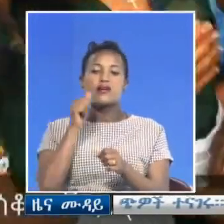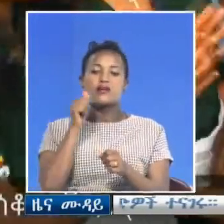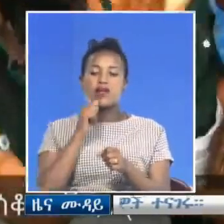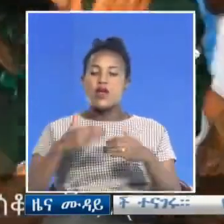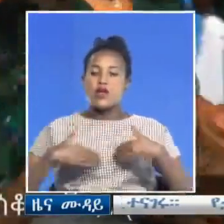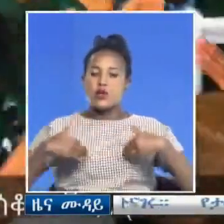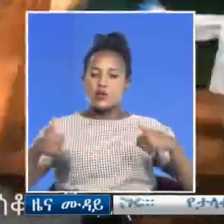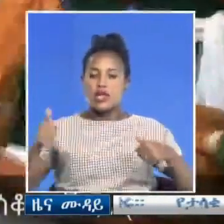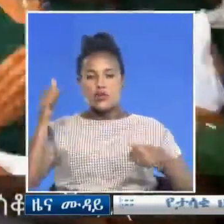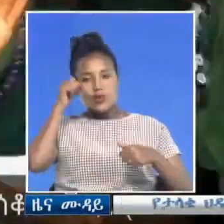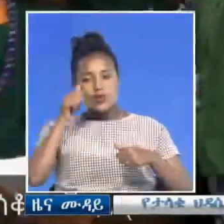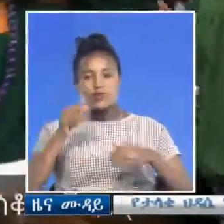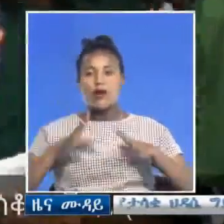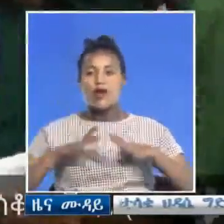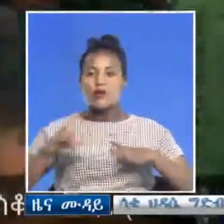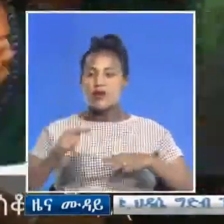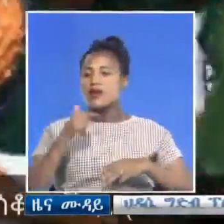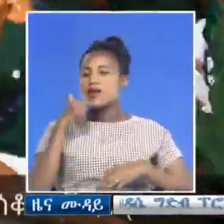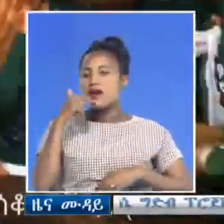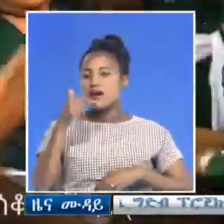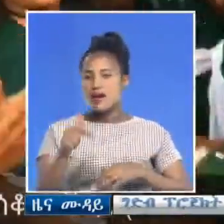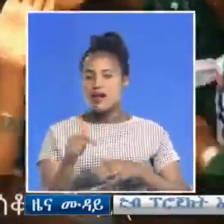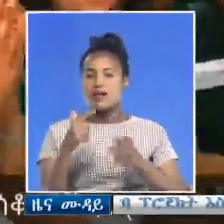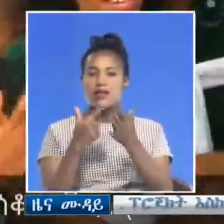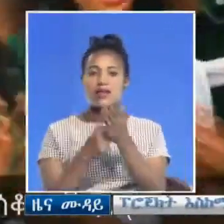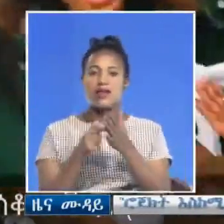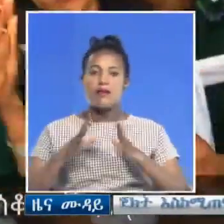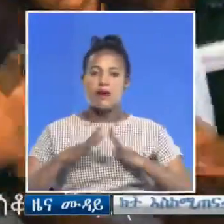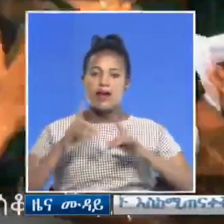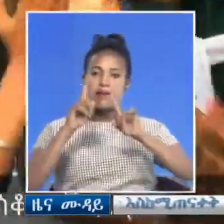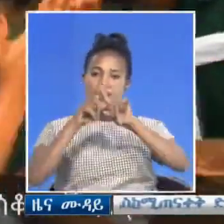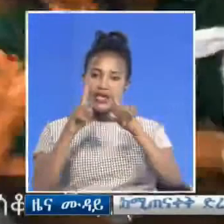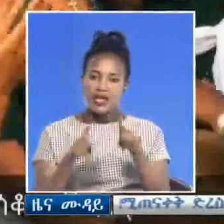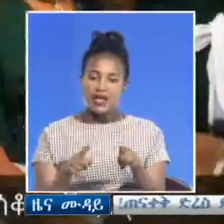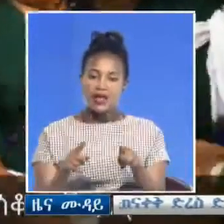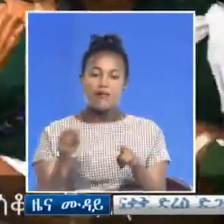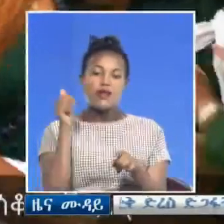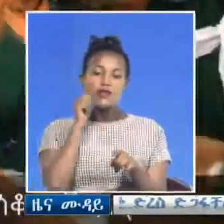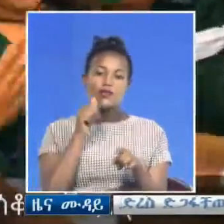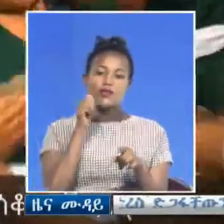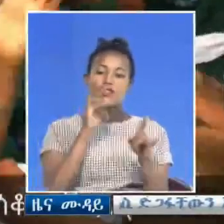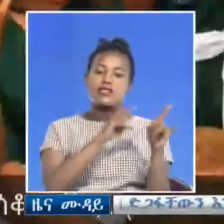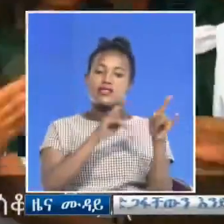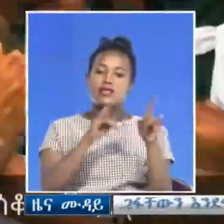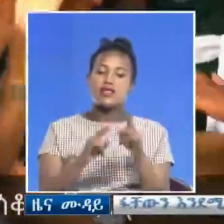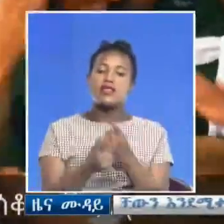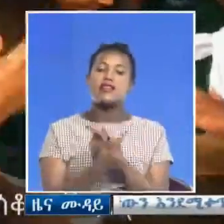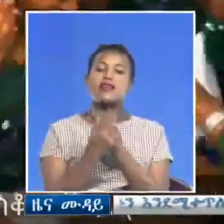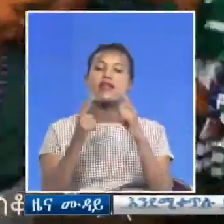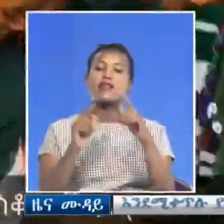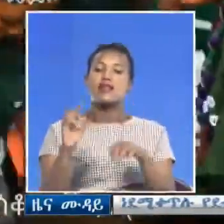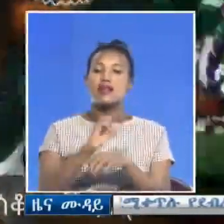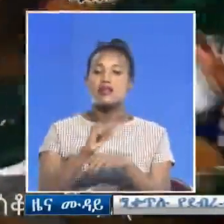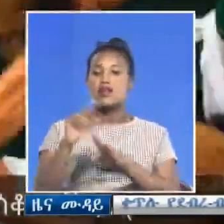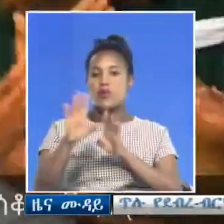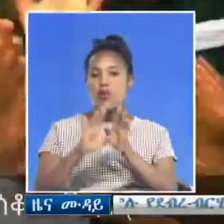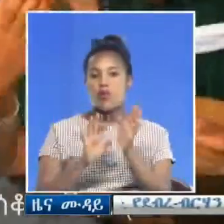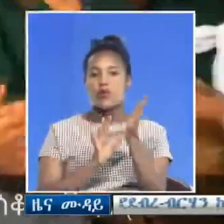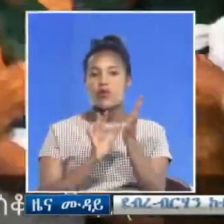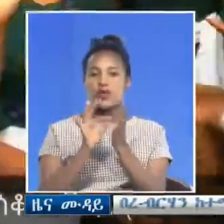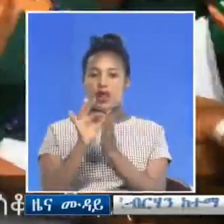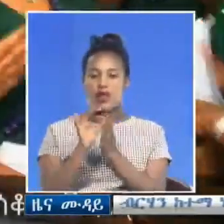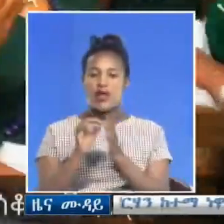የወጣት ወንዶች በዓል እንደሆነ ይነገራል። ይህ በዓል በተለይም በልጃገረዶች ዘንድ የነጻነት ቀን ተደርጎም